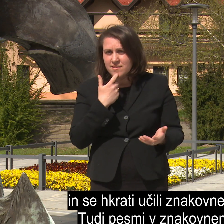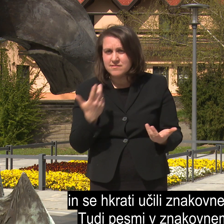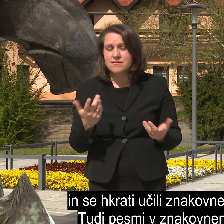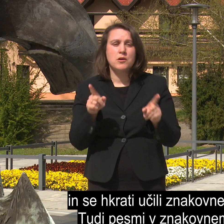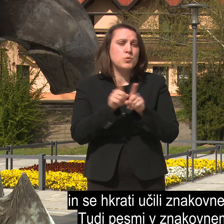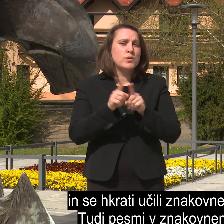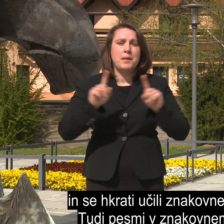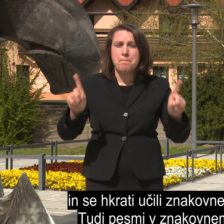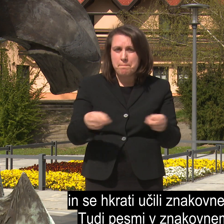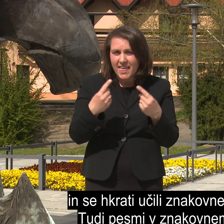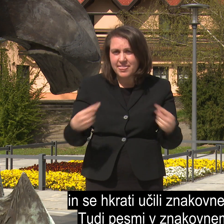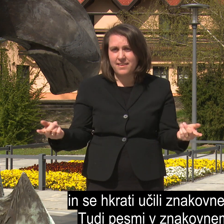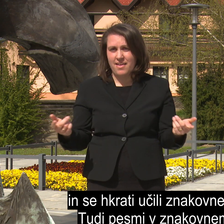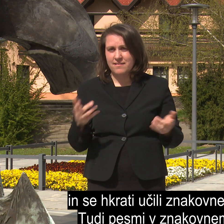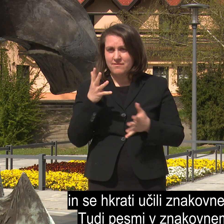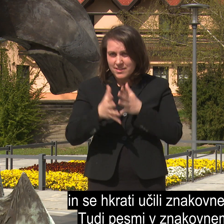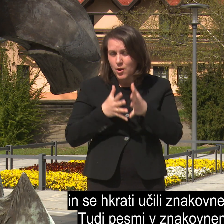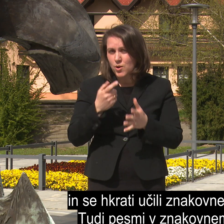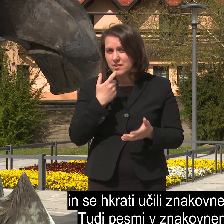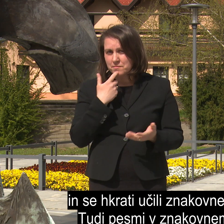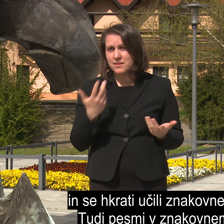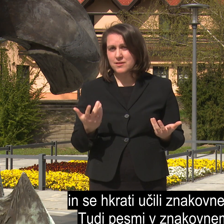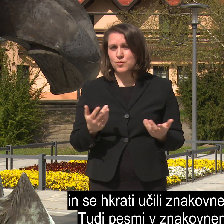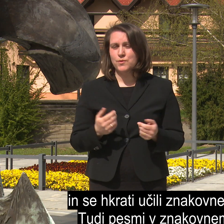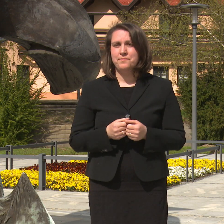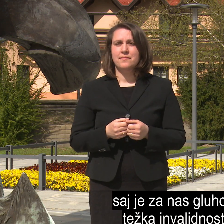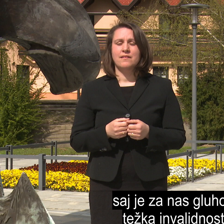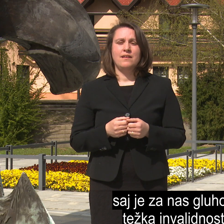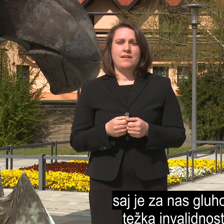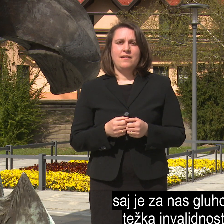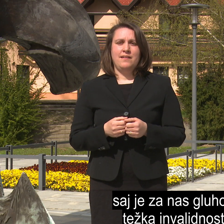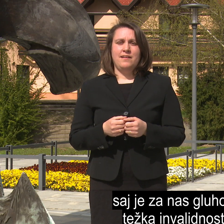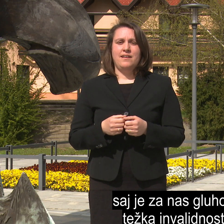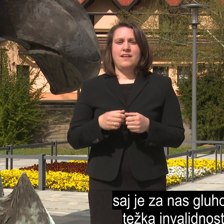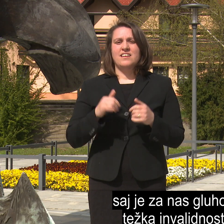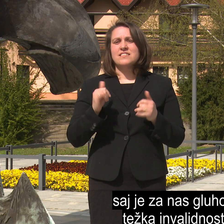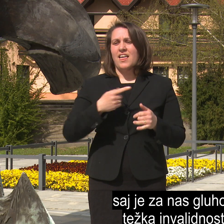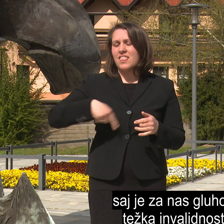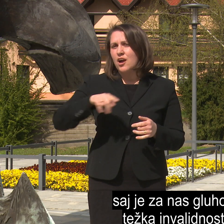učili znakovnega jezika. Tudi te pesmi v znakovnem jeziku,